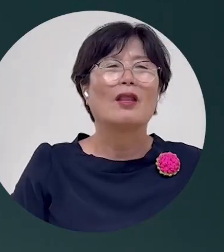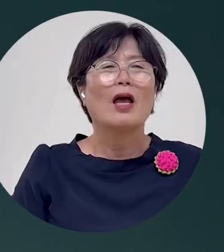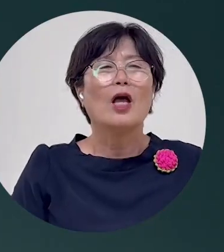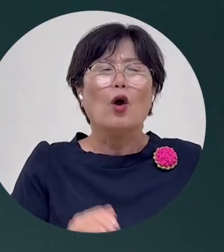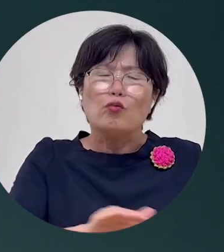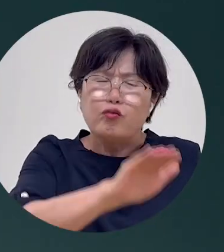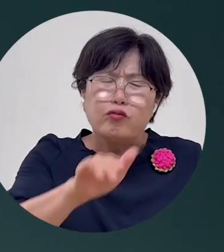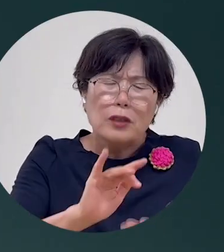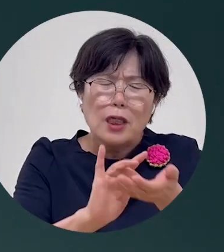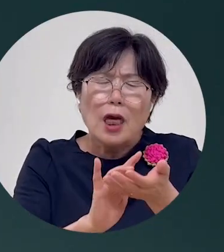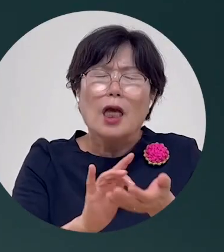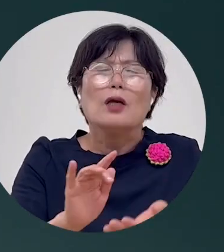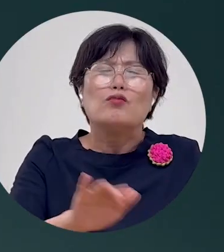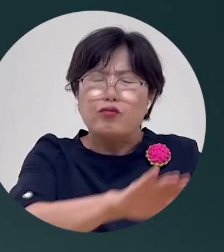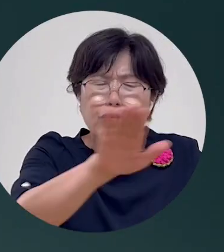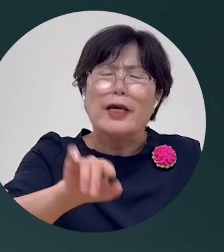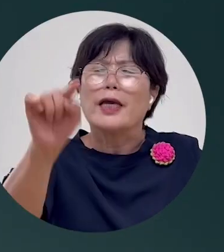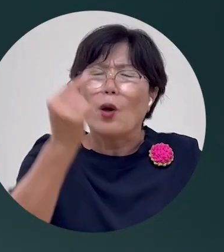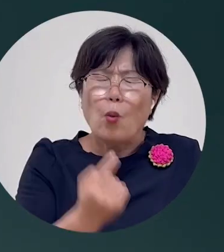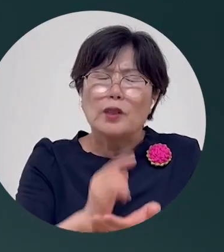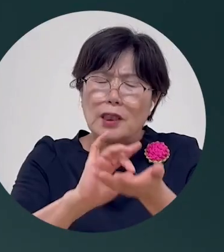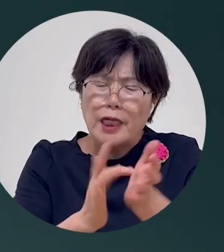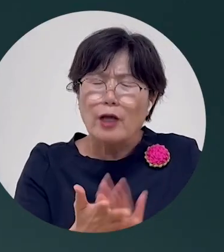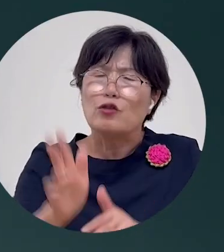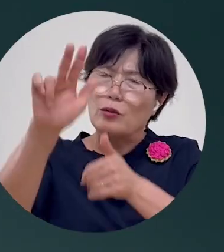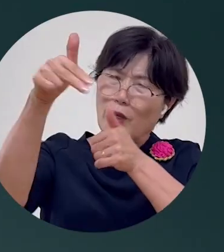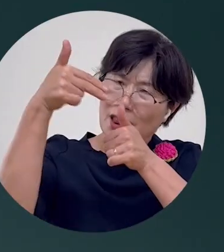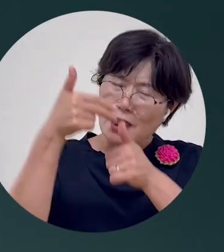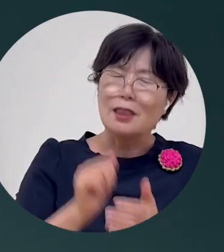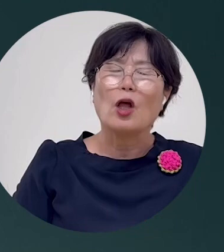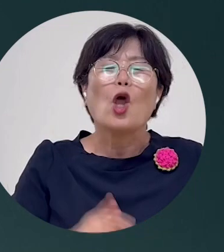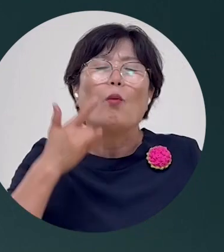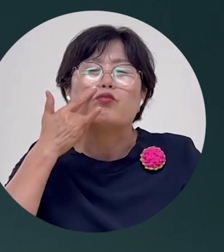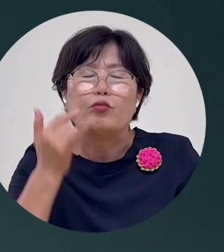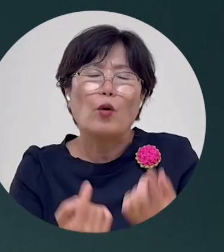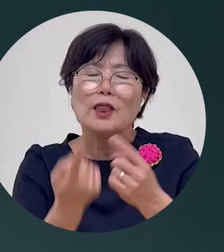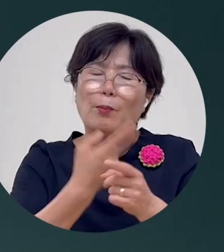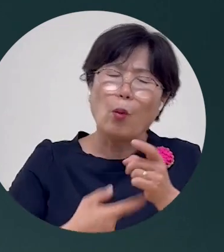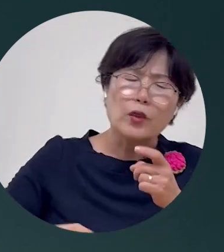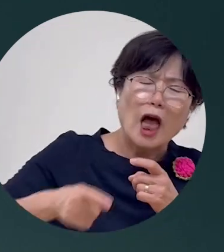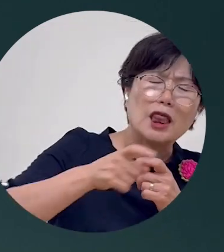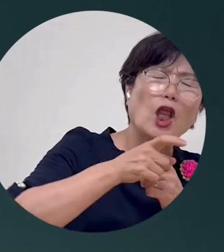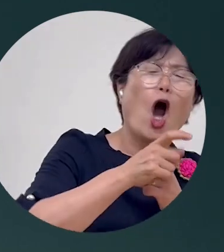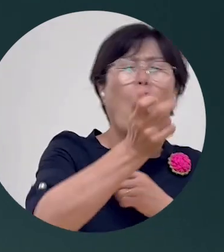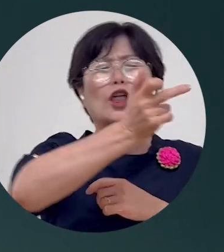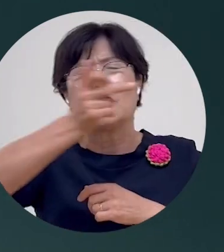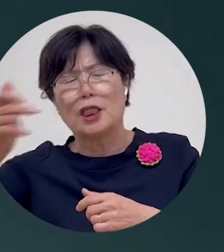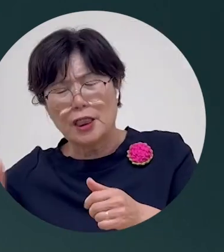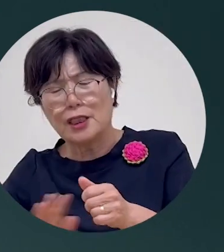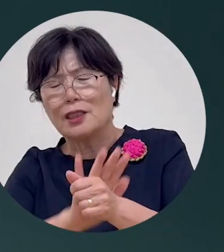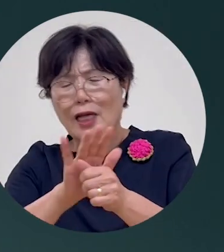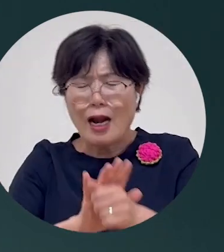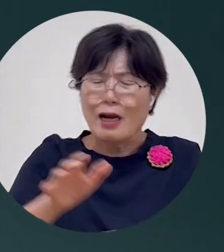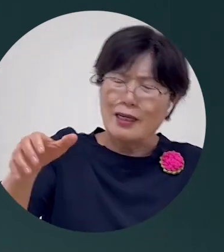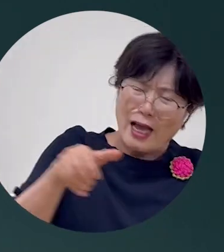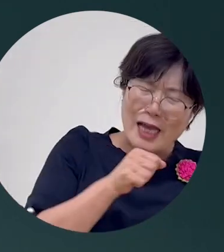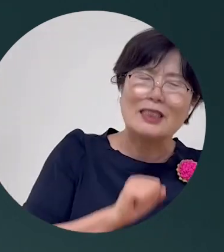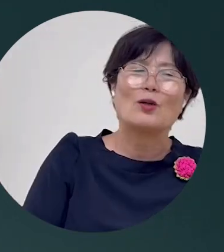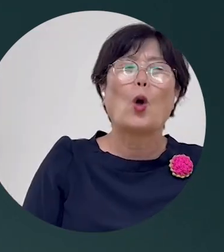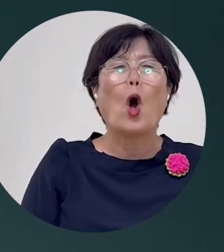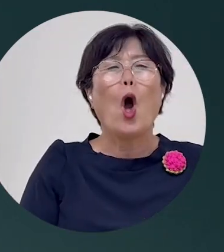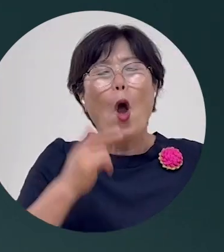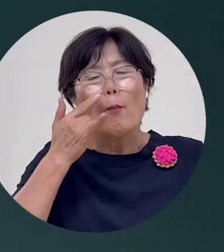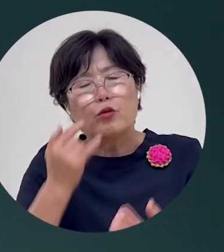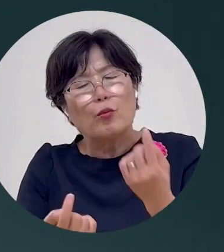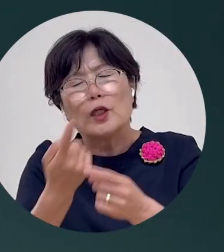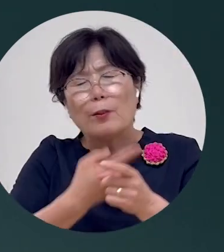오신 이 예수님의 시선이 여러분 부모님의 시선보다도 더 큰 사랑을 품고